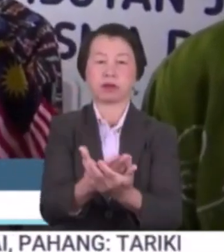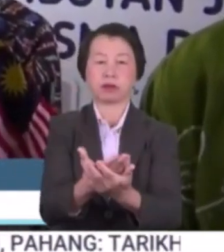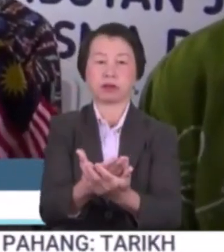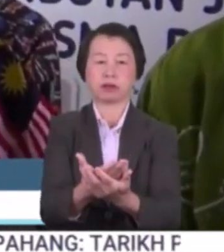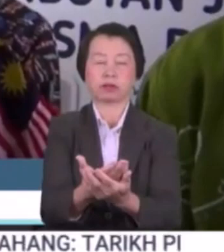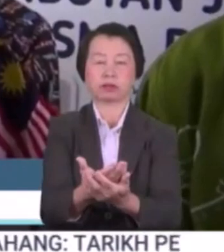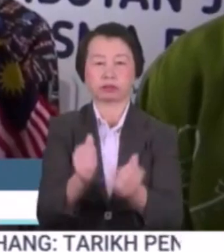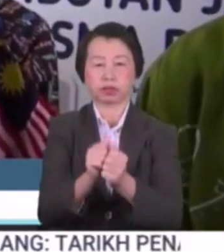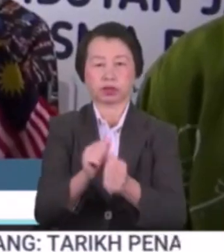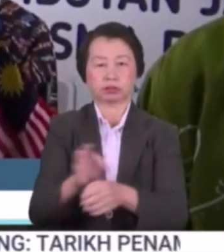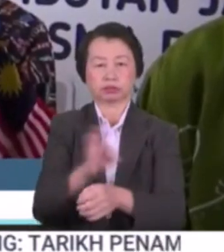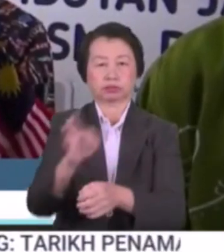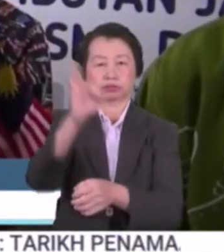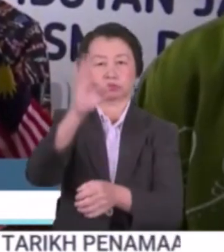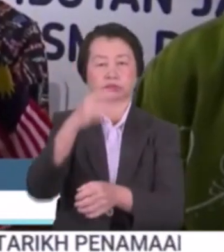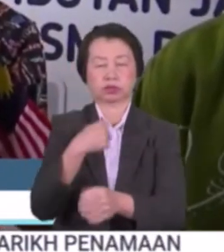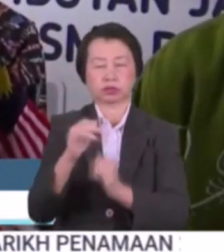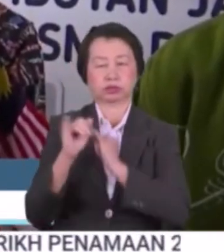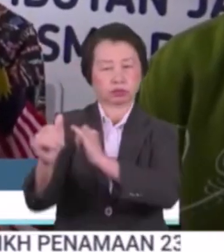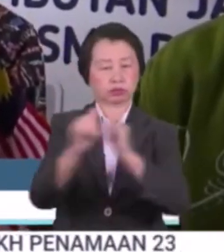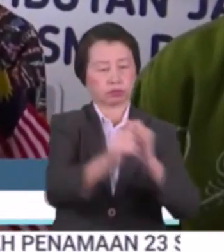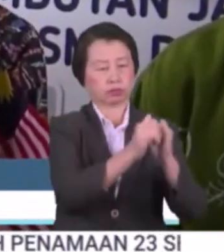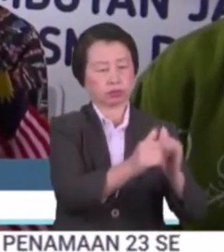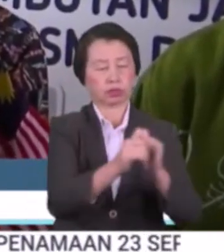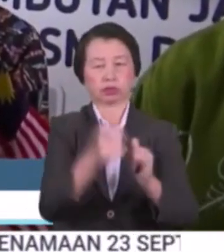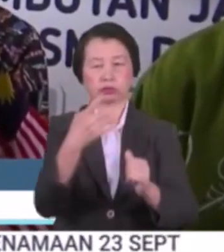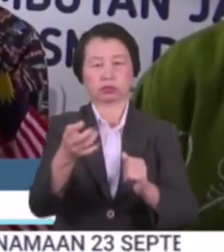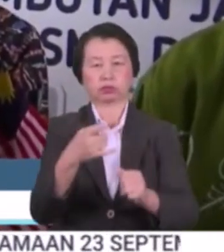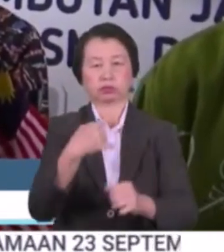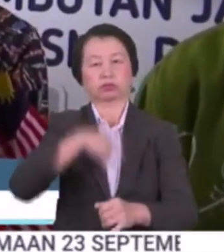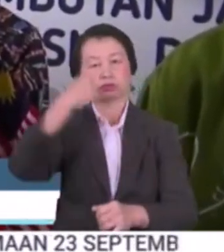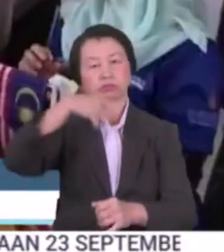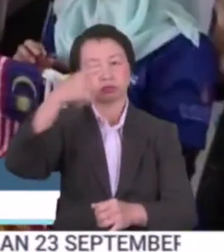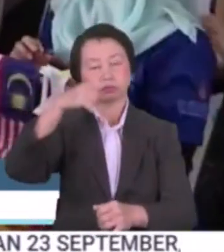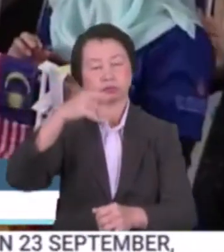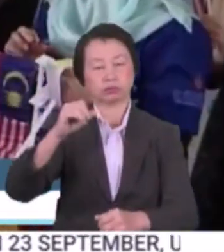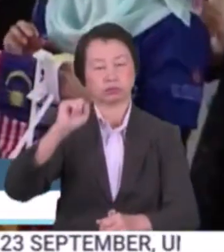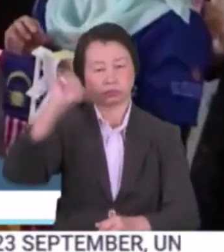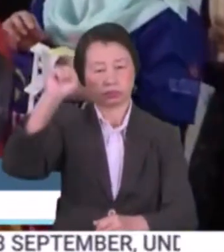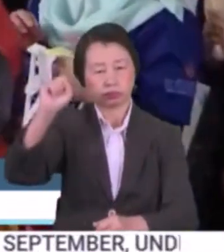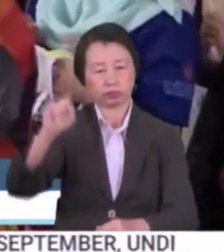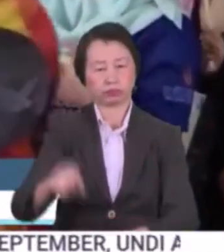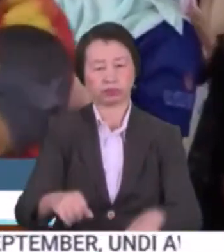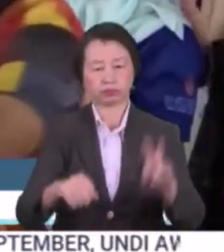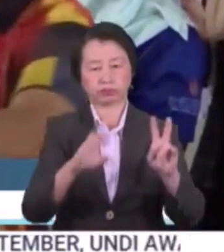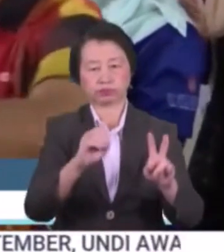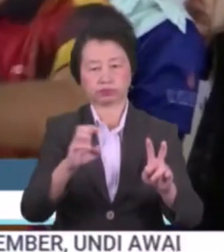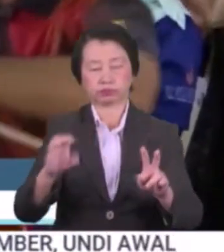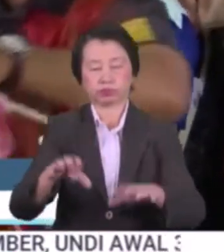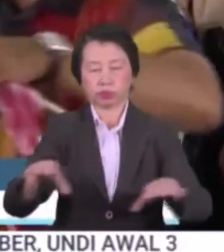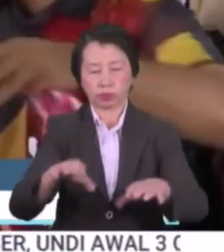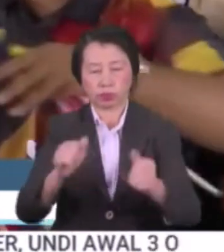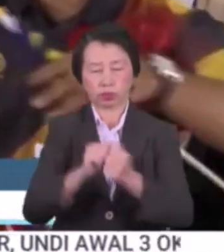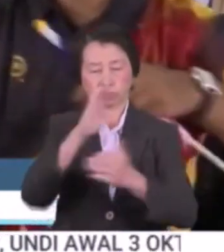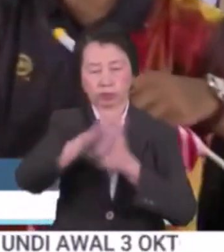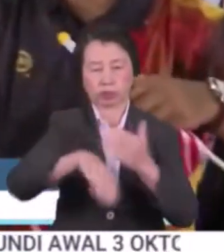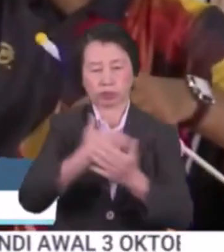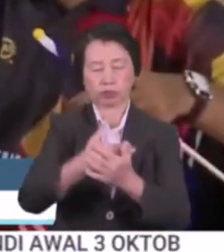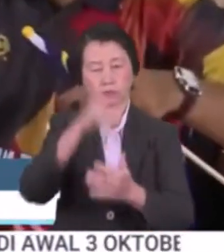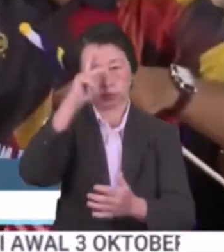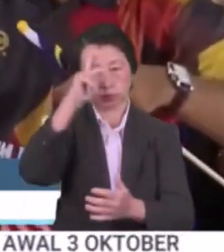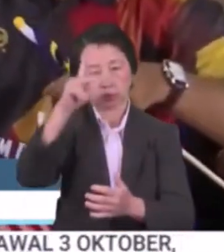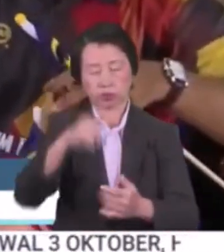dengan semarak dan kita sama-sama menggelorakan sambutan tersebut. 200 program dilaksanakan di seluruh